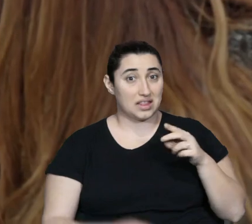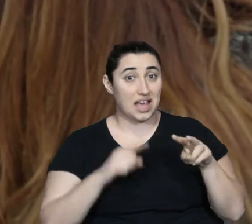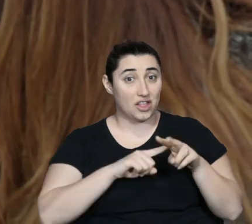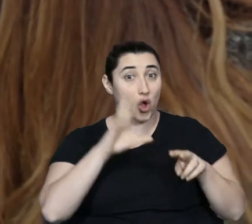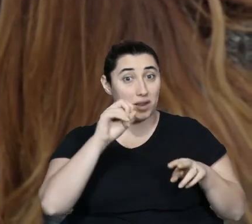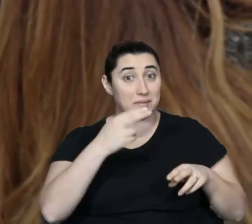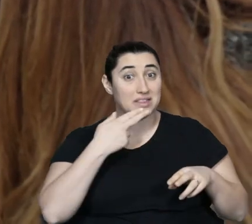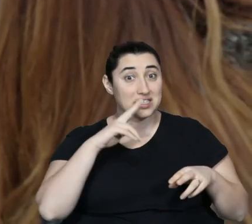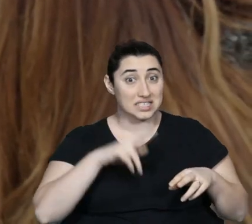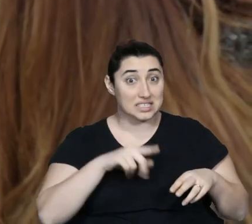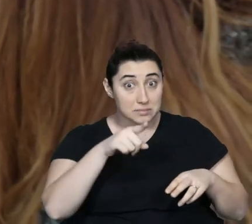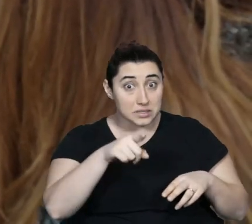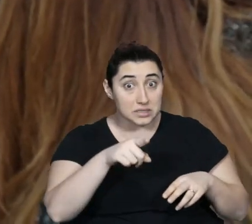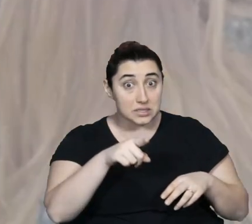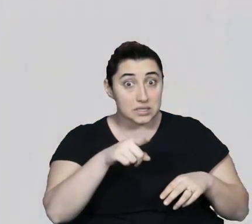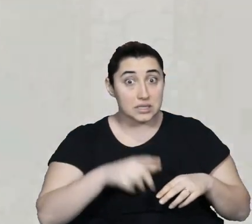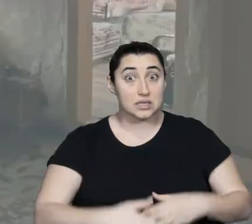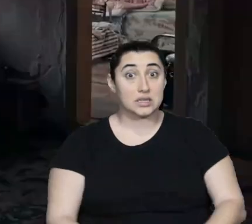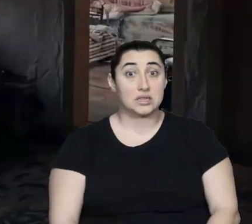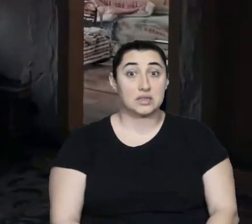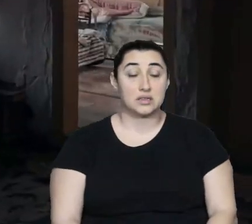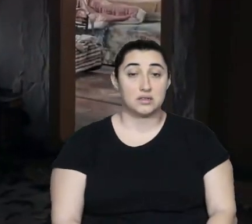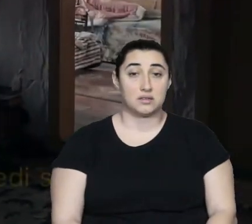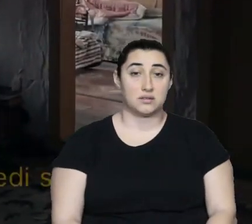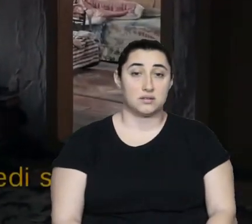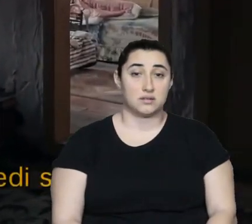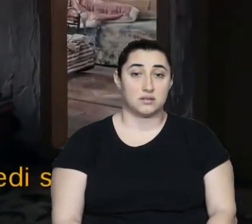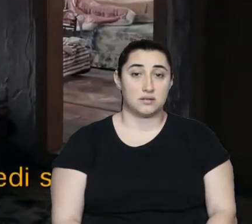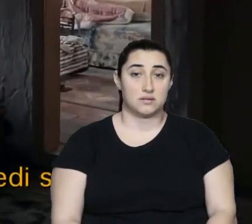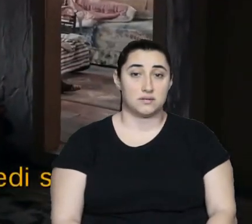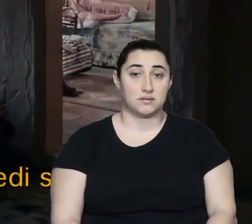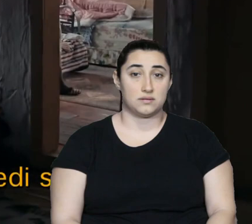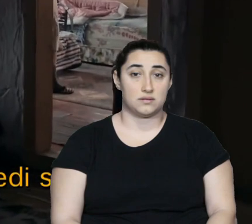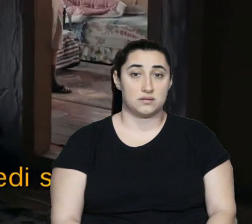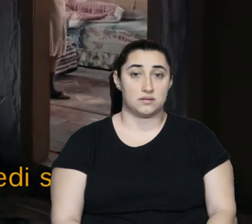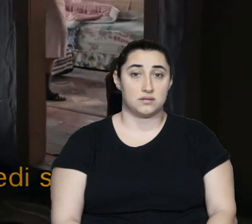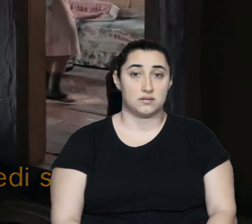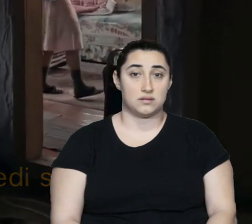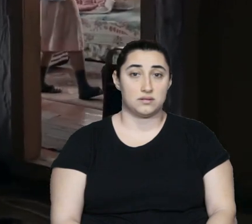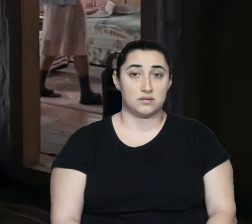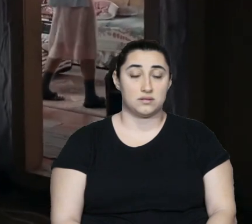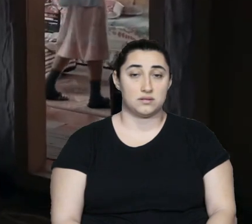Kenan öğretmenin kızı mısın? Geçmiş 37 sene önce yazdı. Eski bir ev.